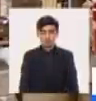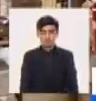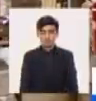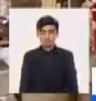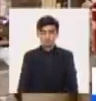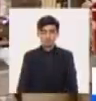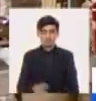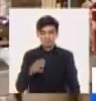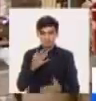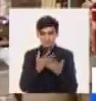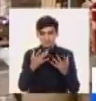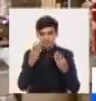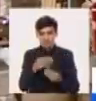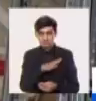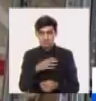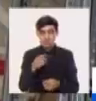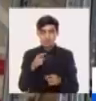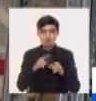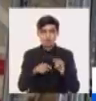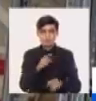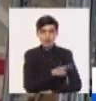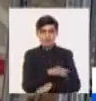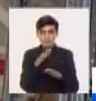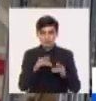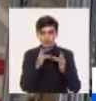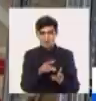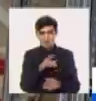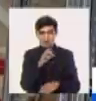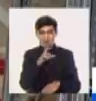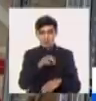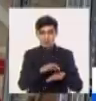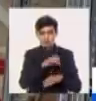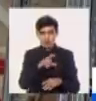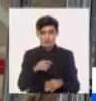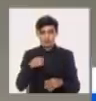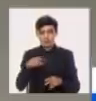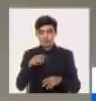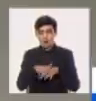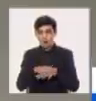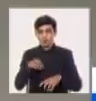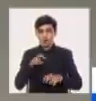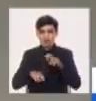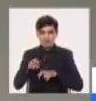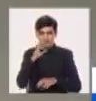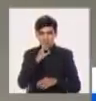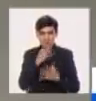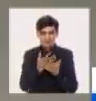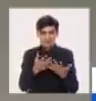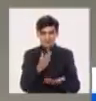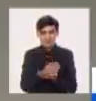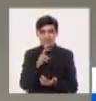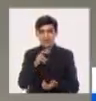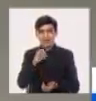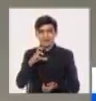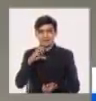Бірнеше күннен бері ауруханада жатқан жақынына, үйде ауырған анасына, әкесіне ел жаппай іздеп дәріхана аралап кеткен мына кликсан